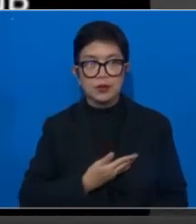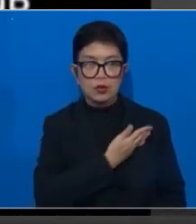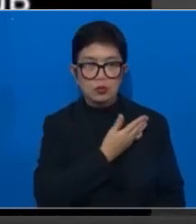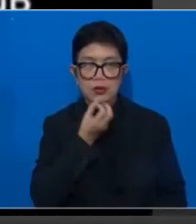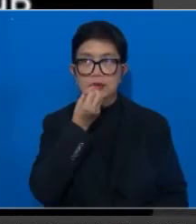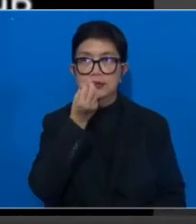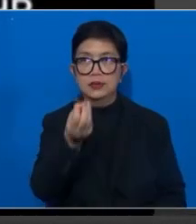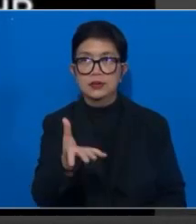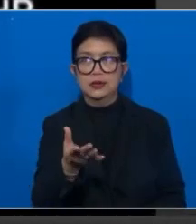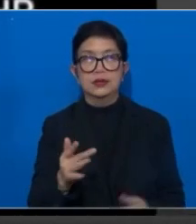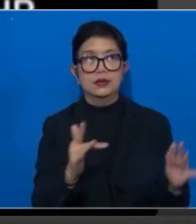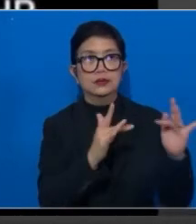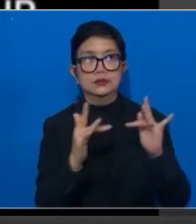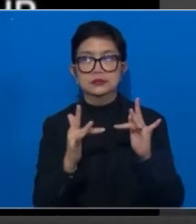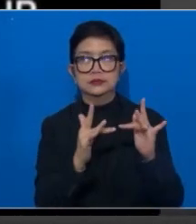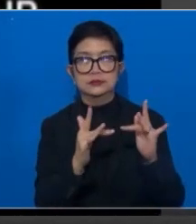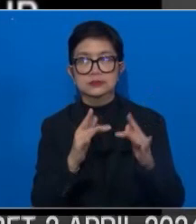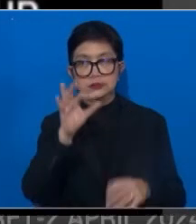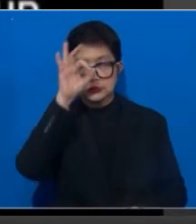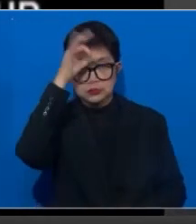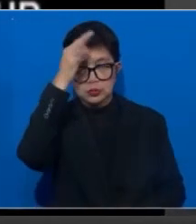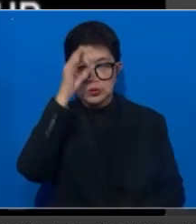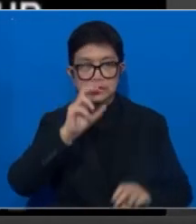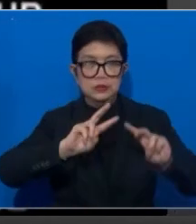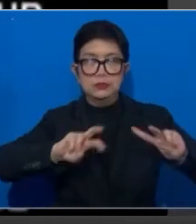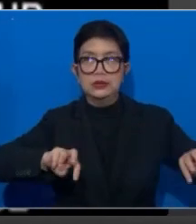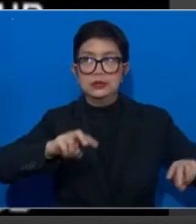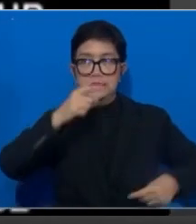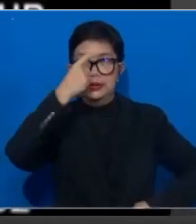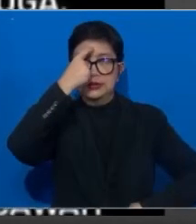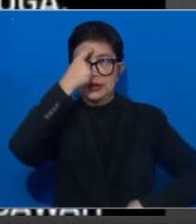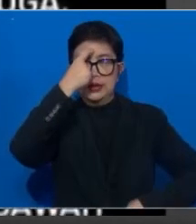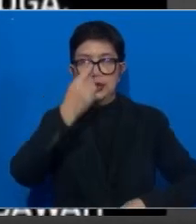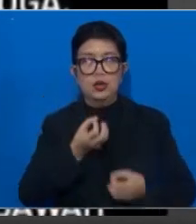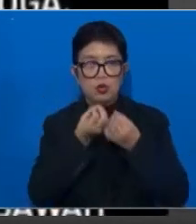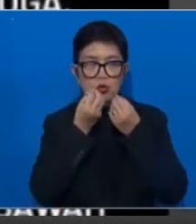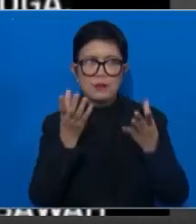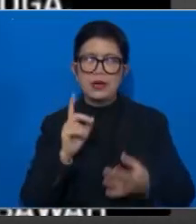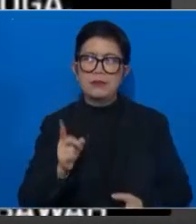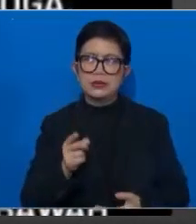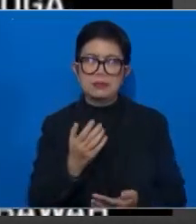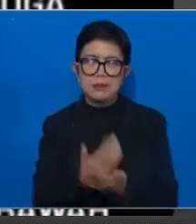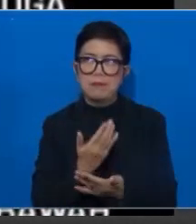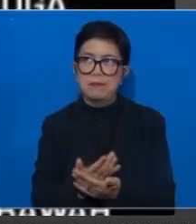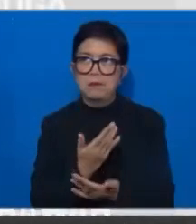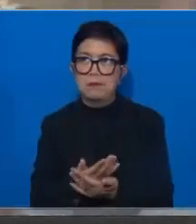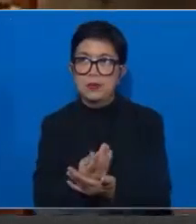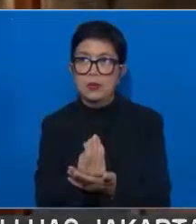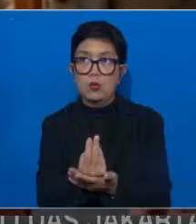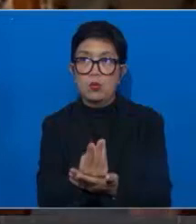kisahnya ke media sosial. Polisi saat ini masih memeriksa tersangka untuk mengungkap motif pemerasan.